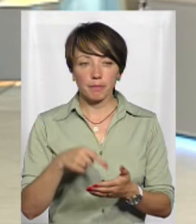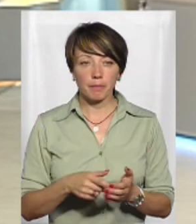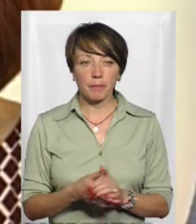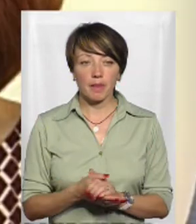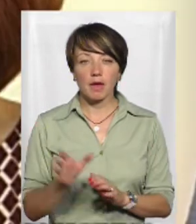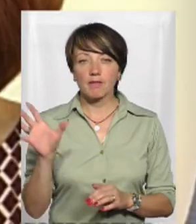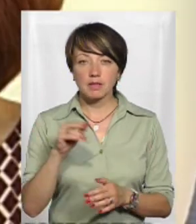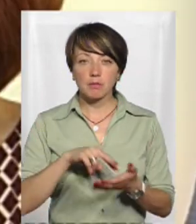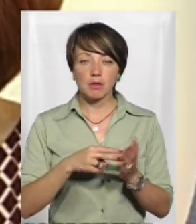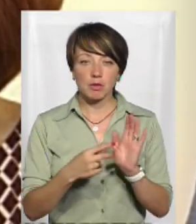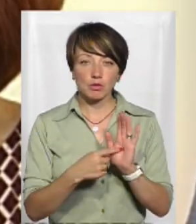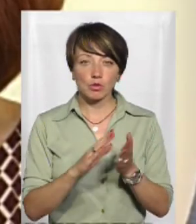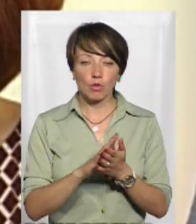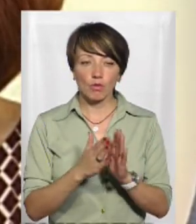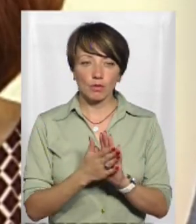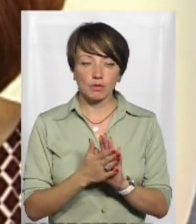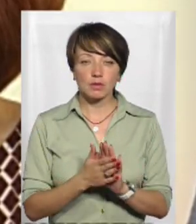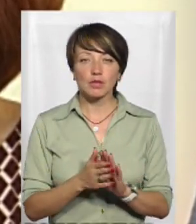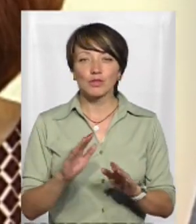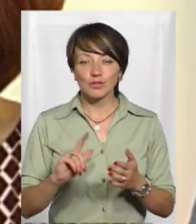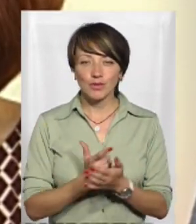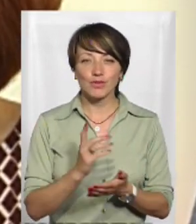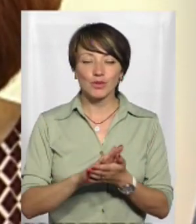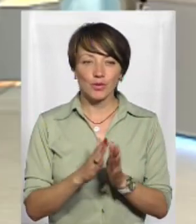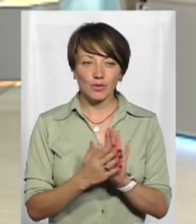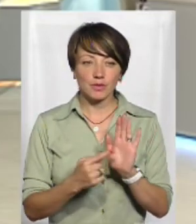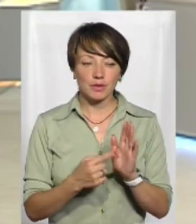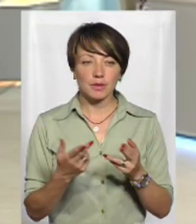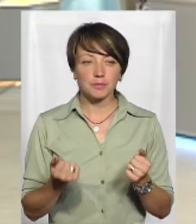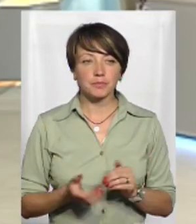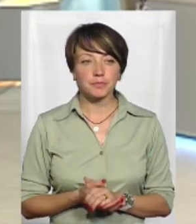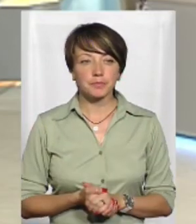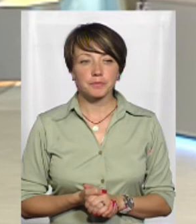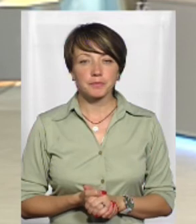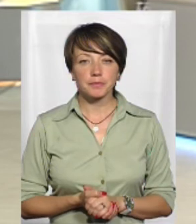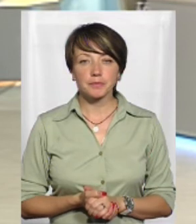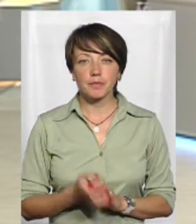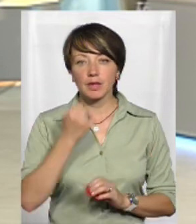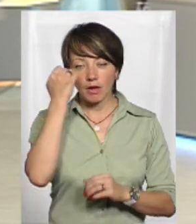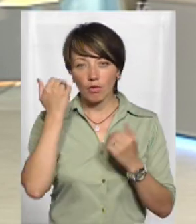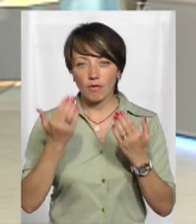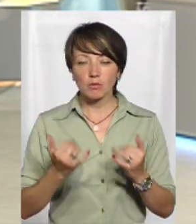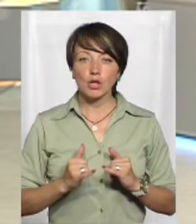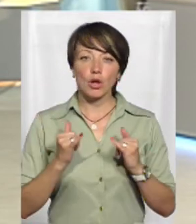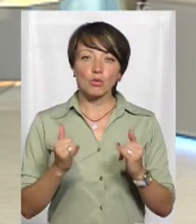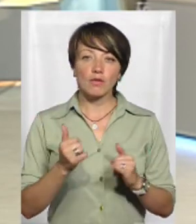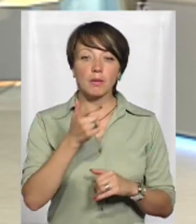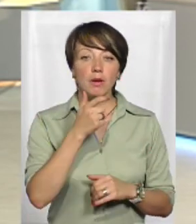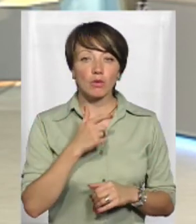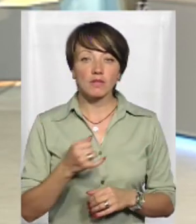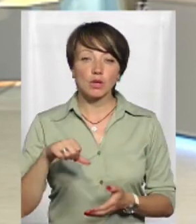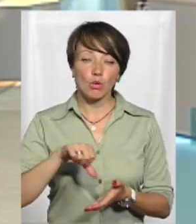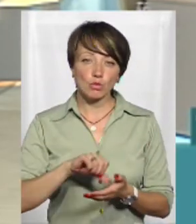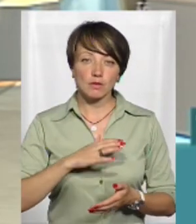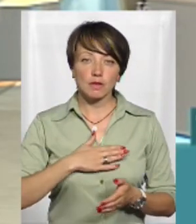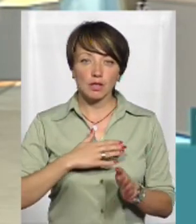Це все має бути передбачено договором. Насправді знову договір. Звичайно. Дякую вам, шановні панове, за